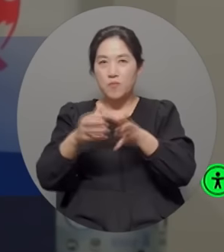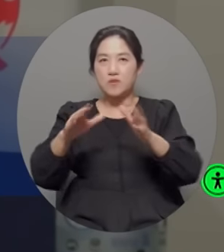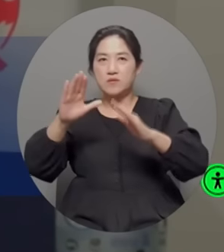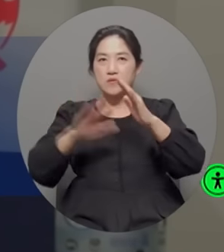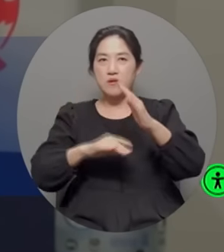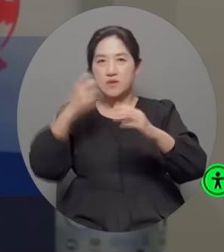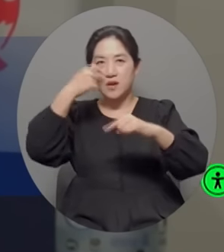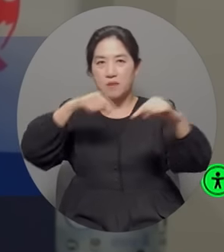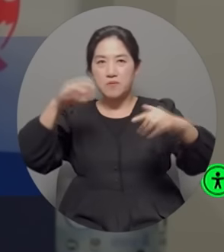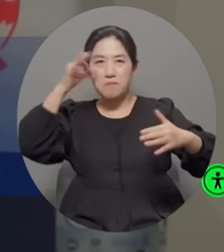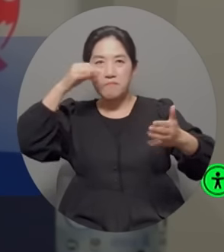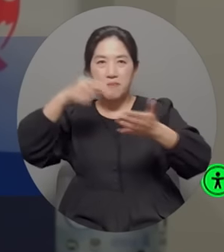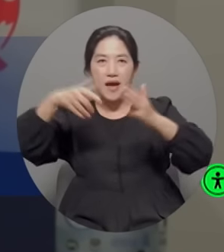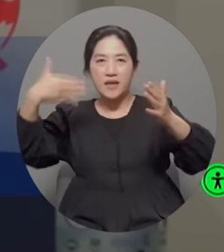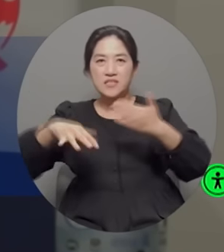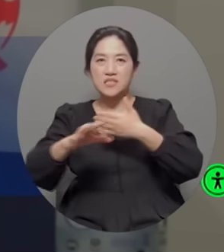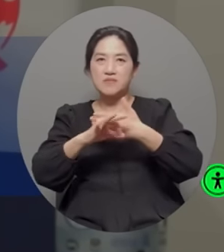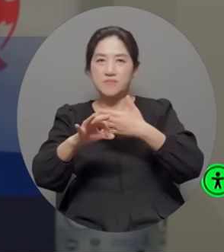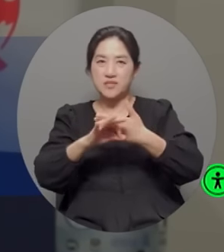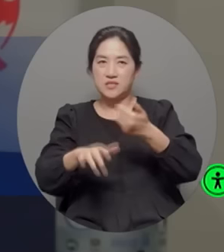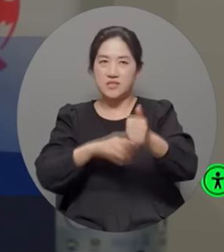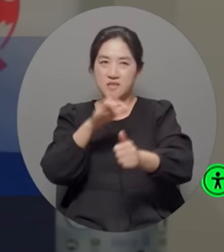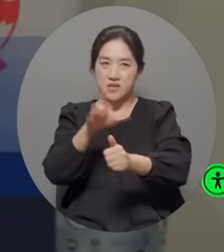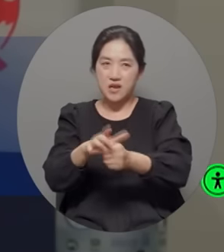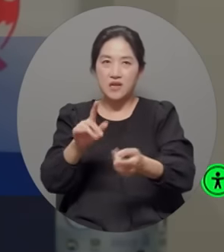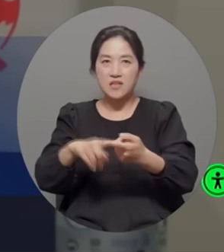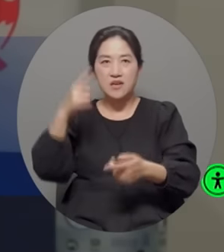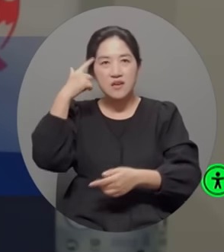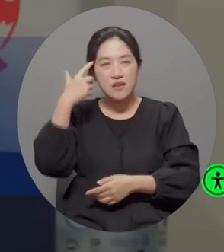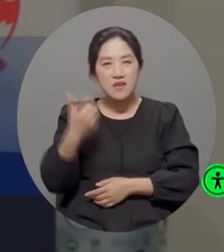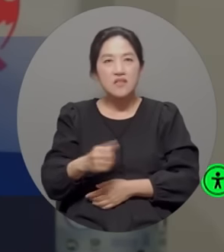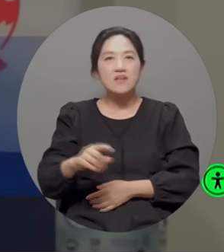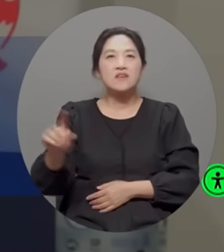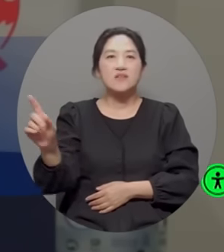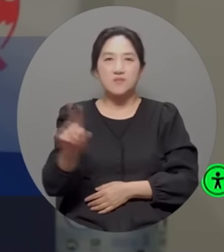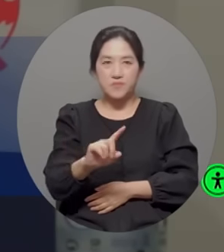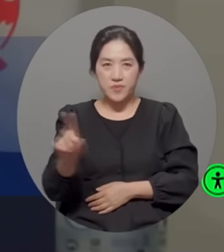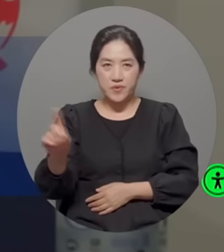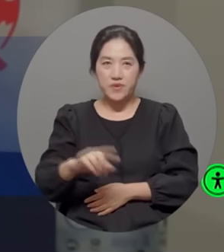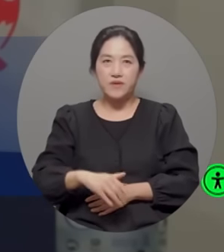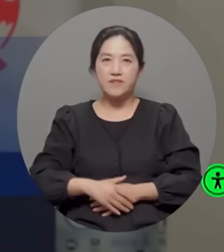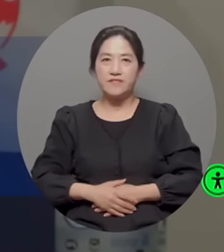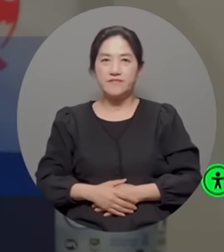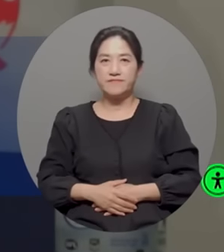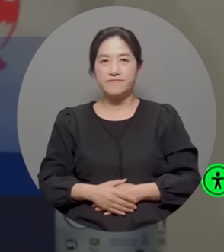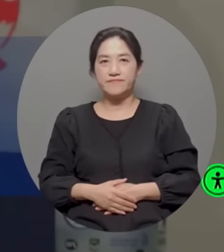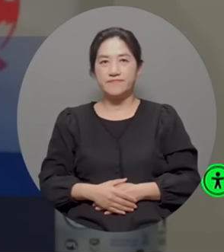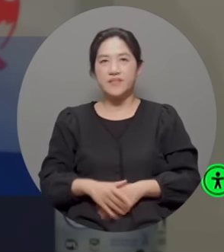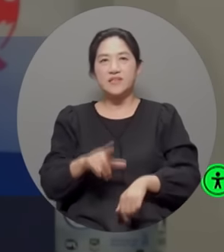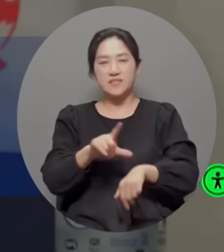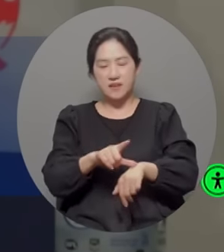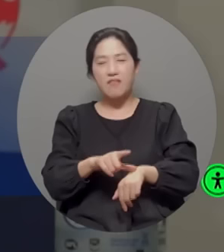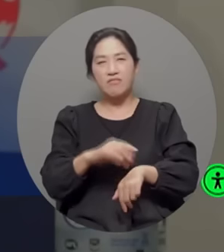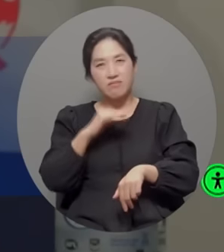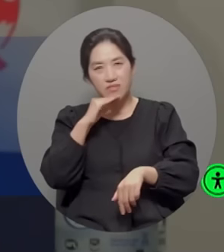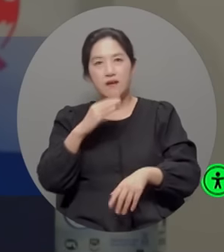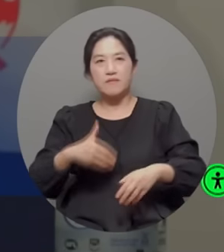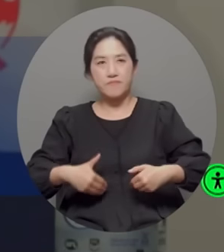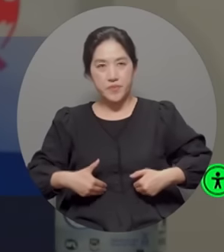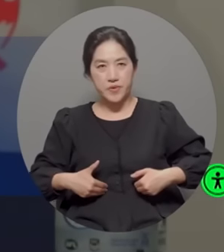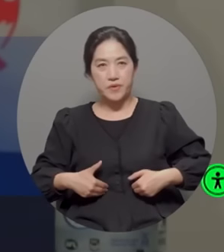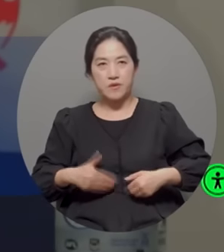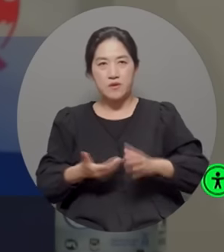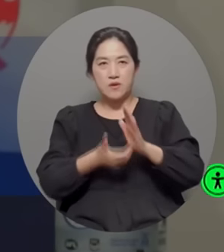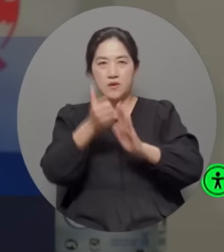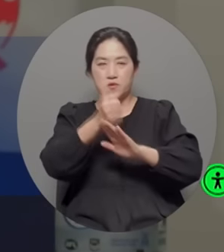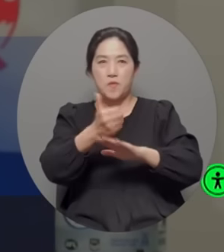for that window as the search for a full-time coach goes on. What are your thoughts on the current search for a full-time coach? And if it takes time, it is takes time.